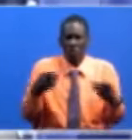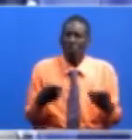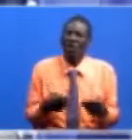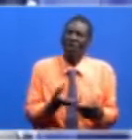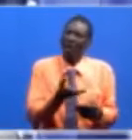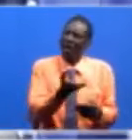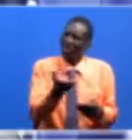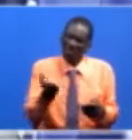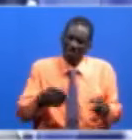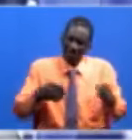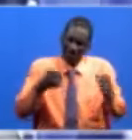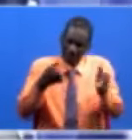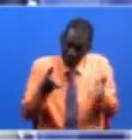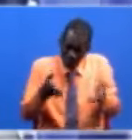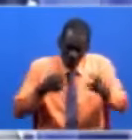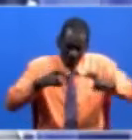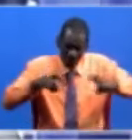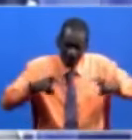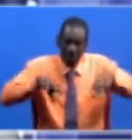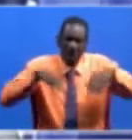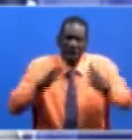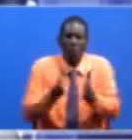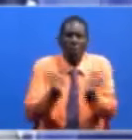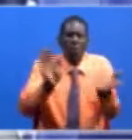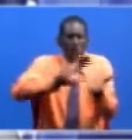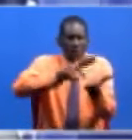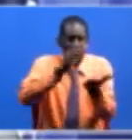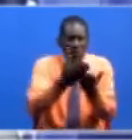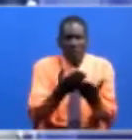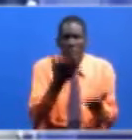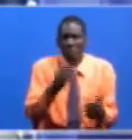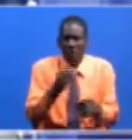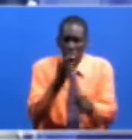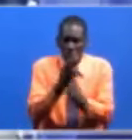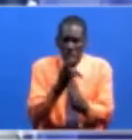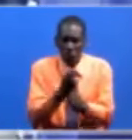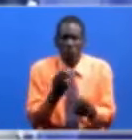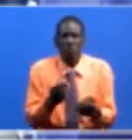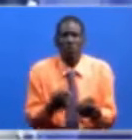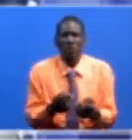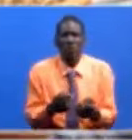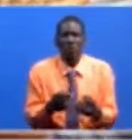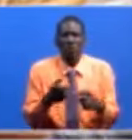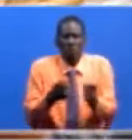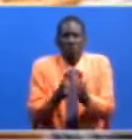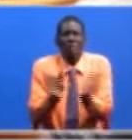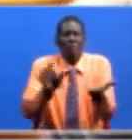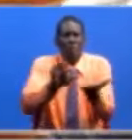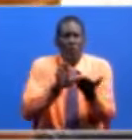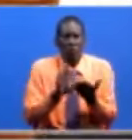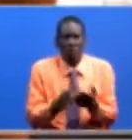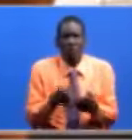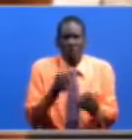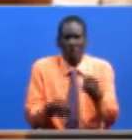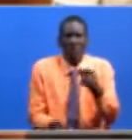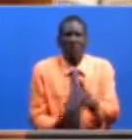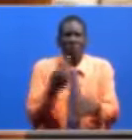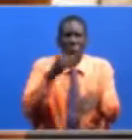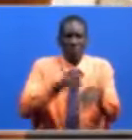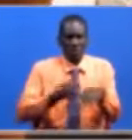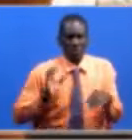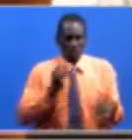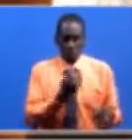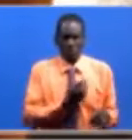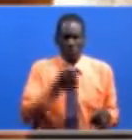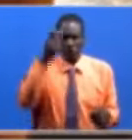they currently investigating how public funds may have been used from public debt? Haya yalijiri huku